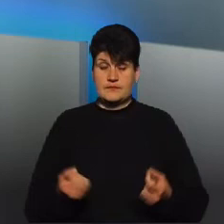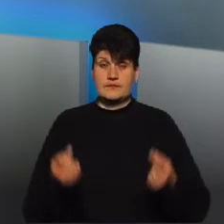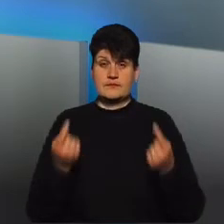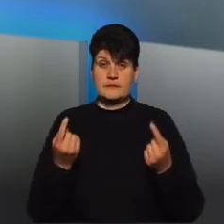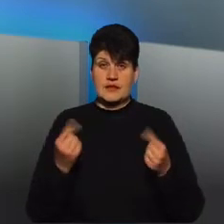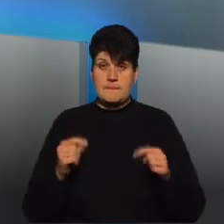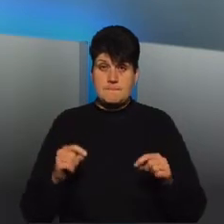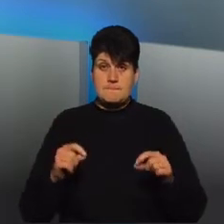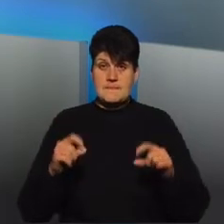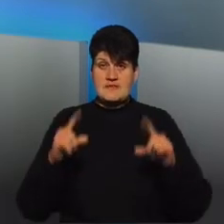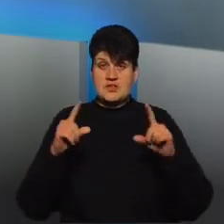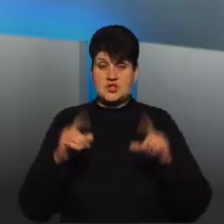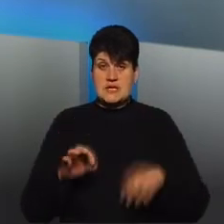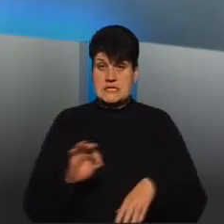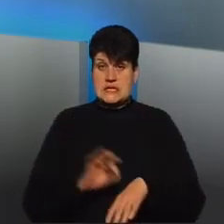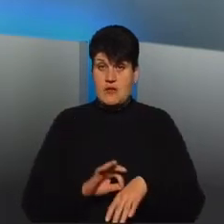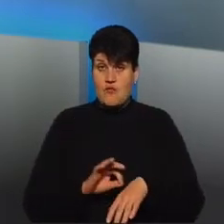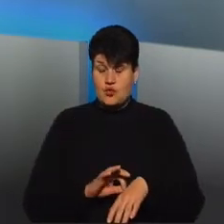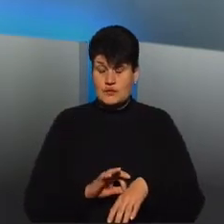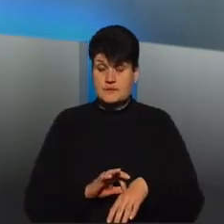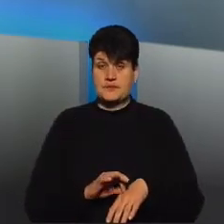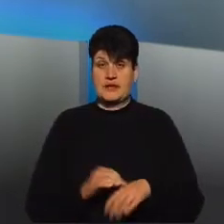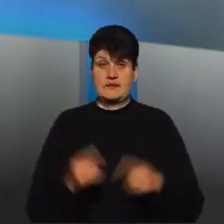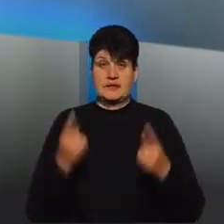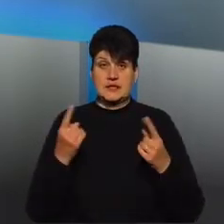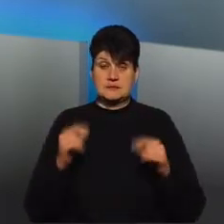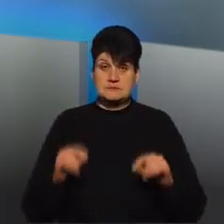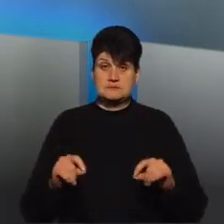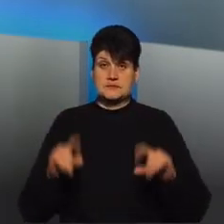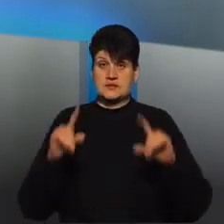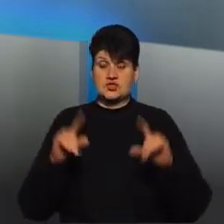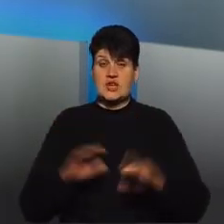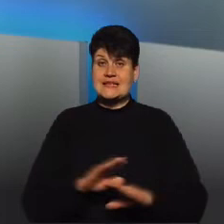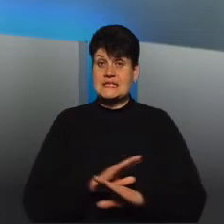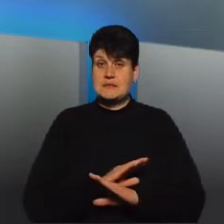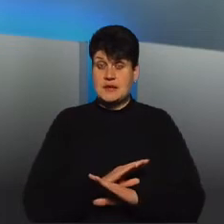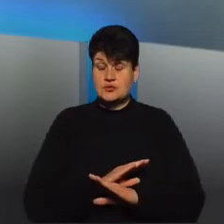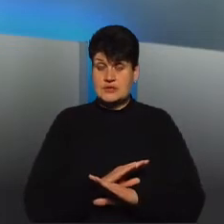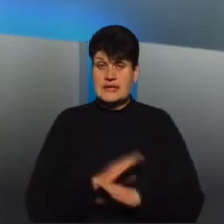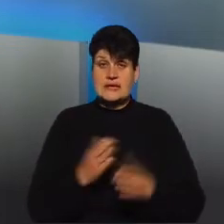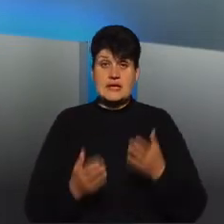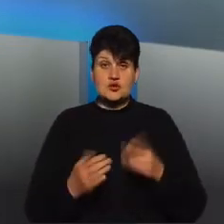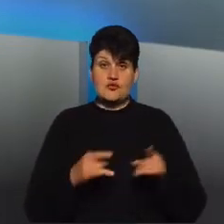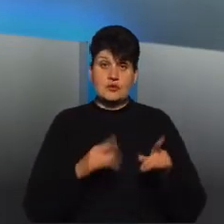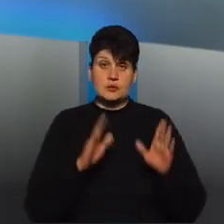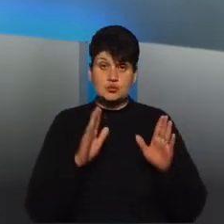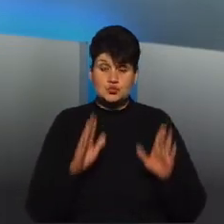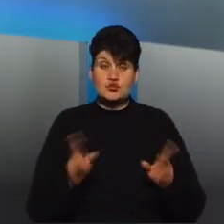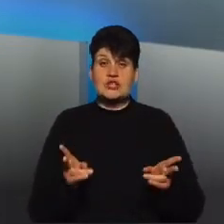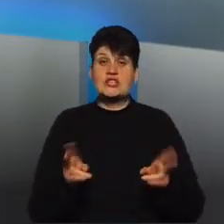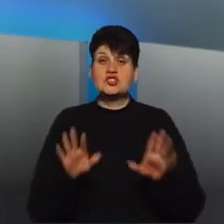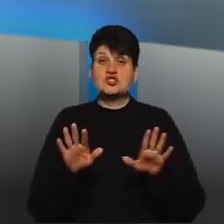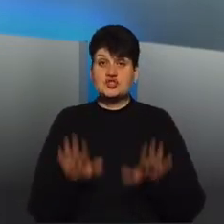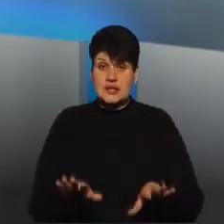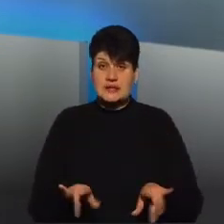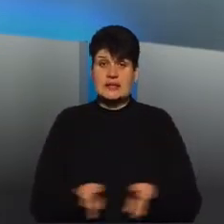підвищення захворюваності і значного підвищення смертності, якщо вони будуть лишатися на такому ж